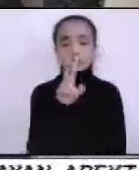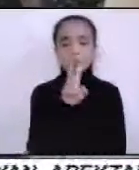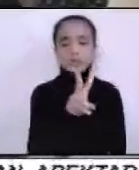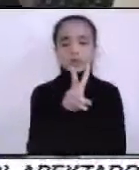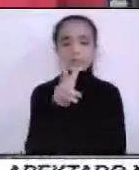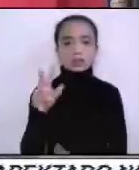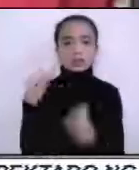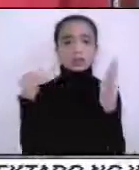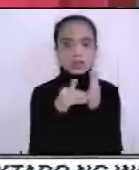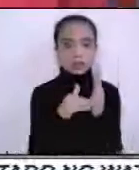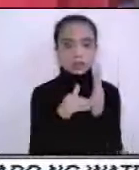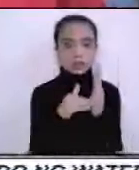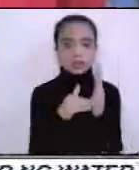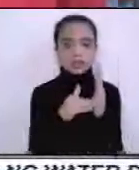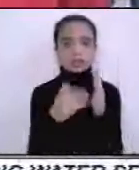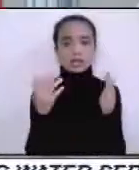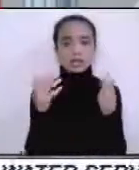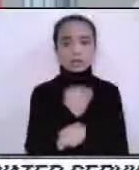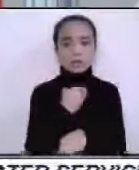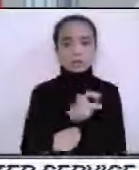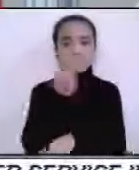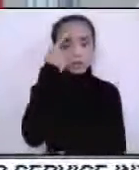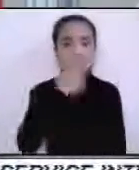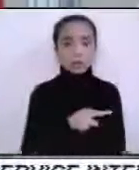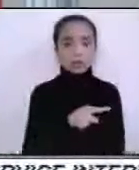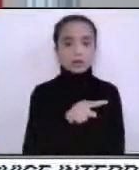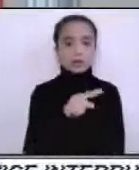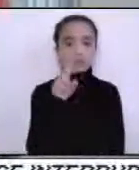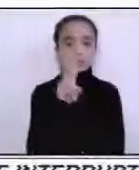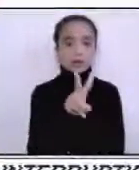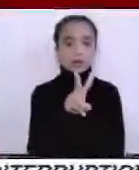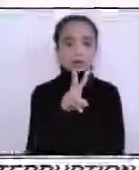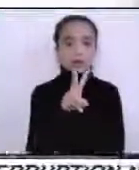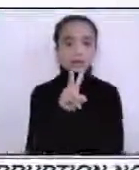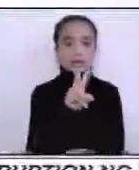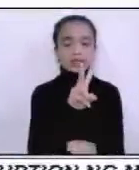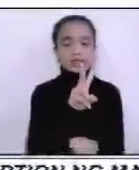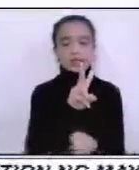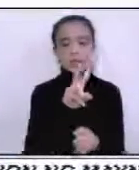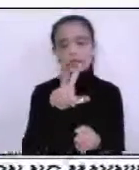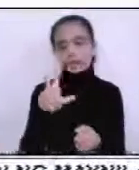ang iaalok sa 23 job fair sites sa bansa.